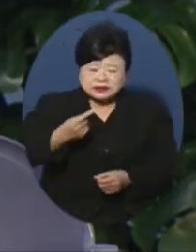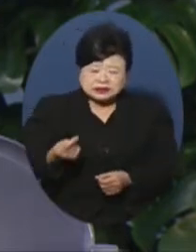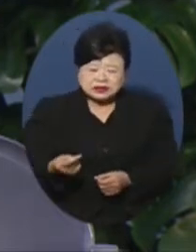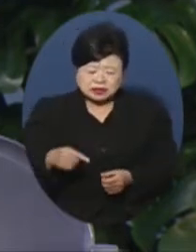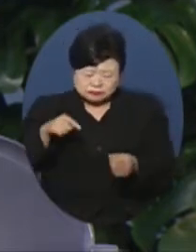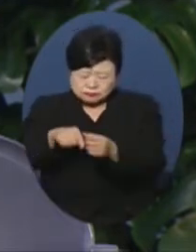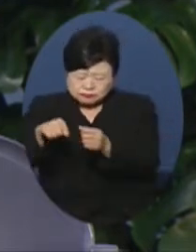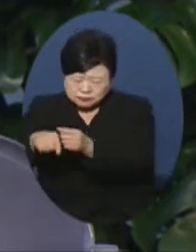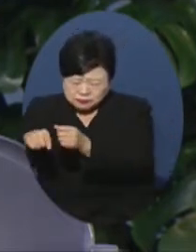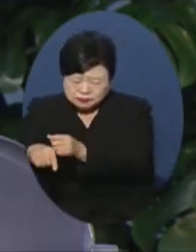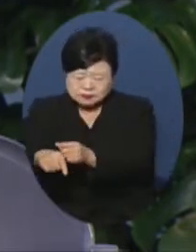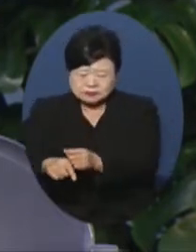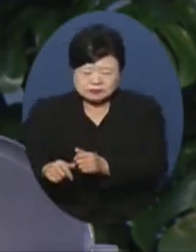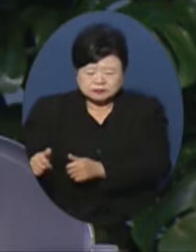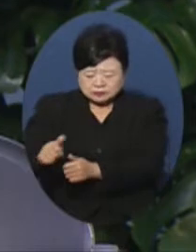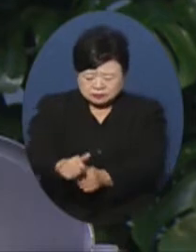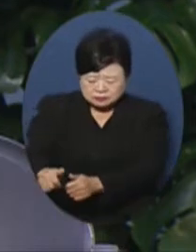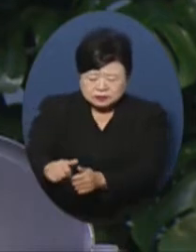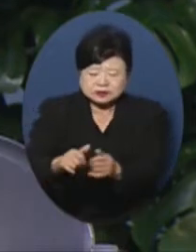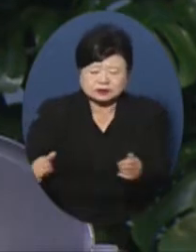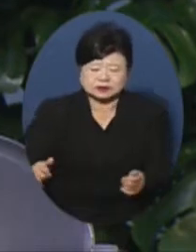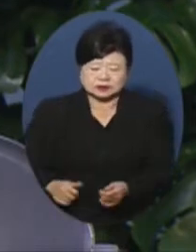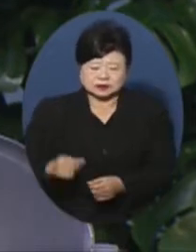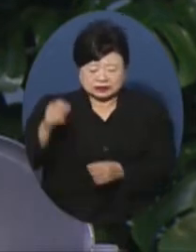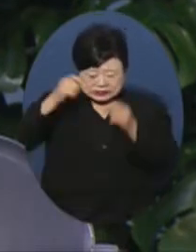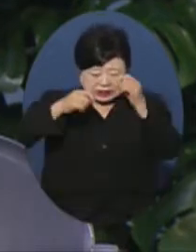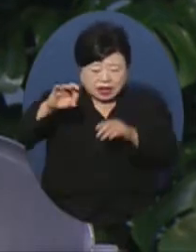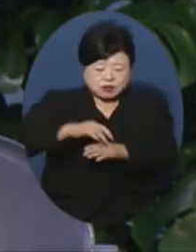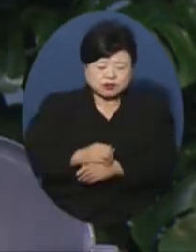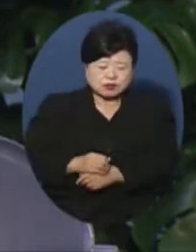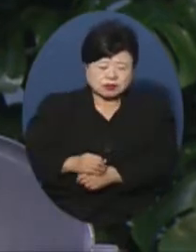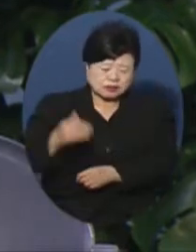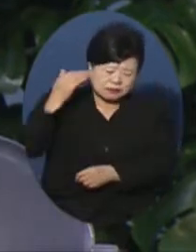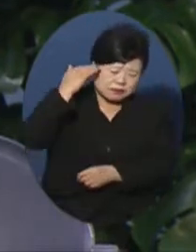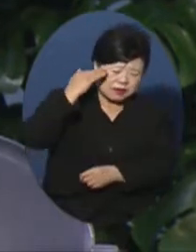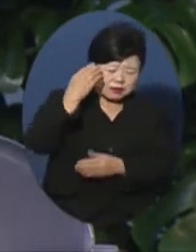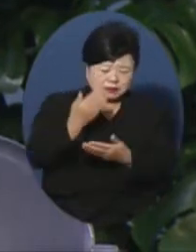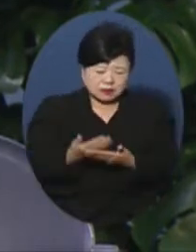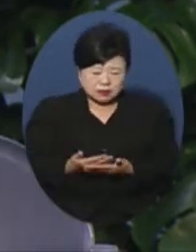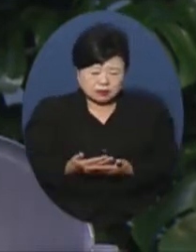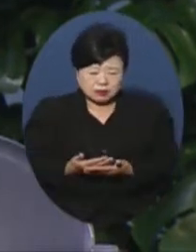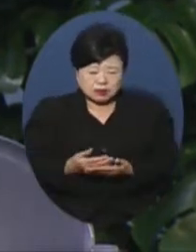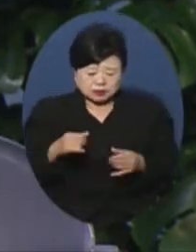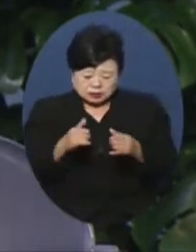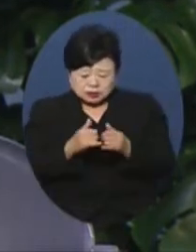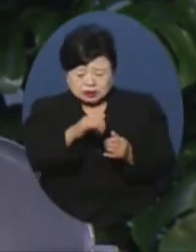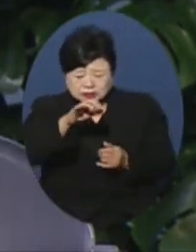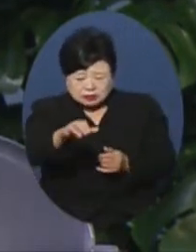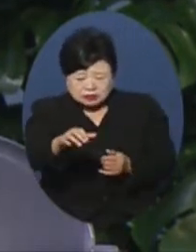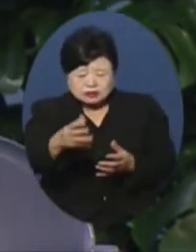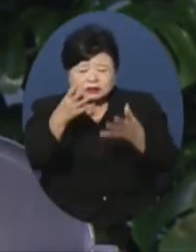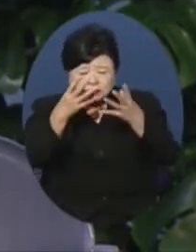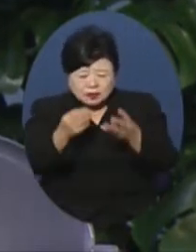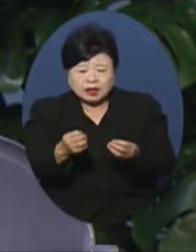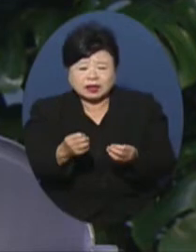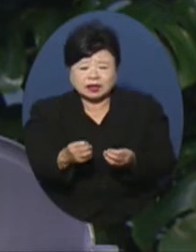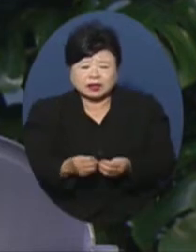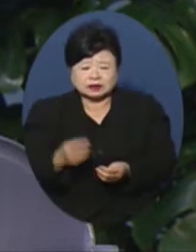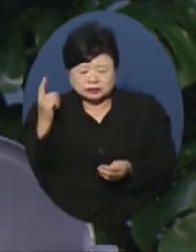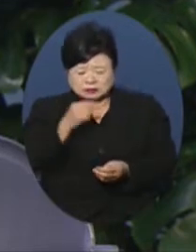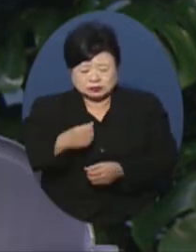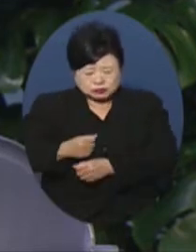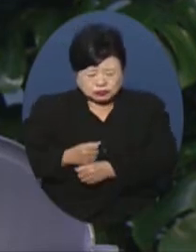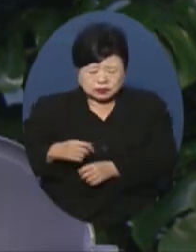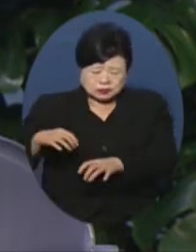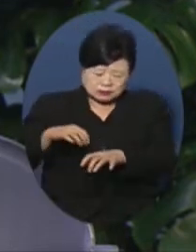자기를 죽이려고 쫓아다니는 사울의 공격을 받았고 전쟁터에서는 수많은